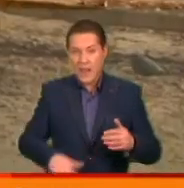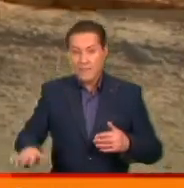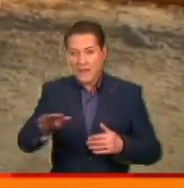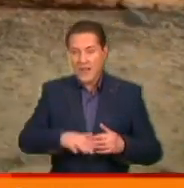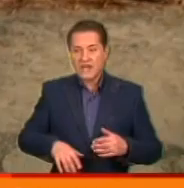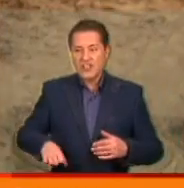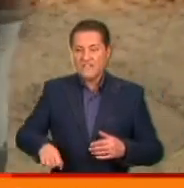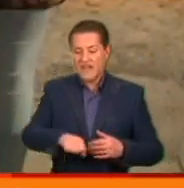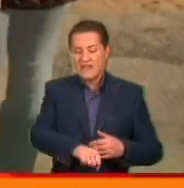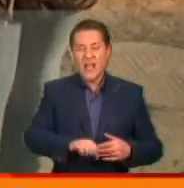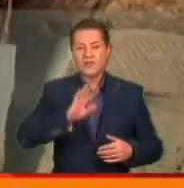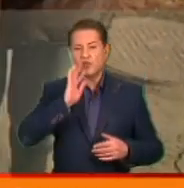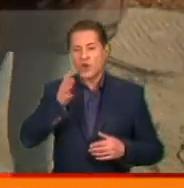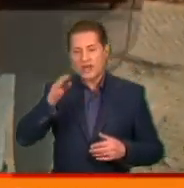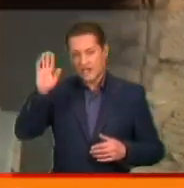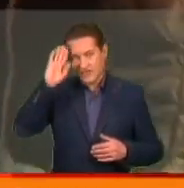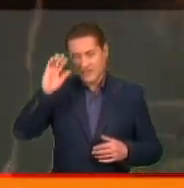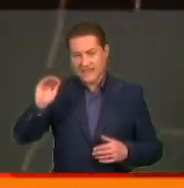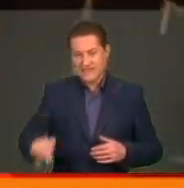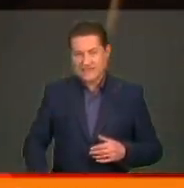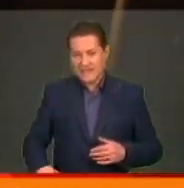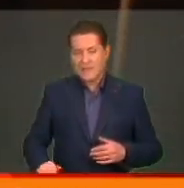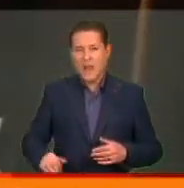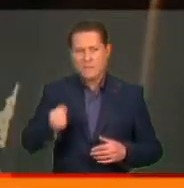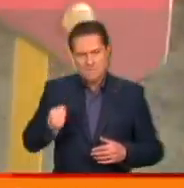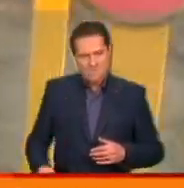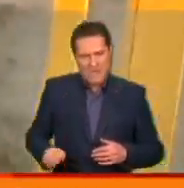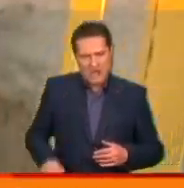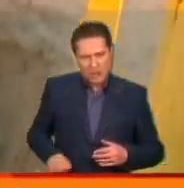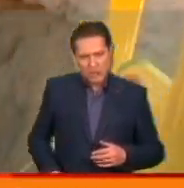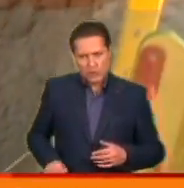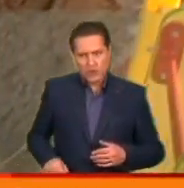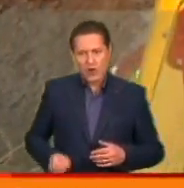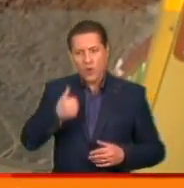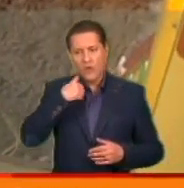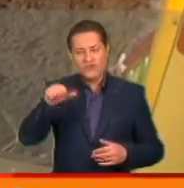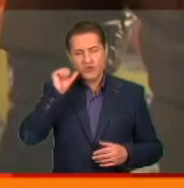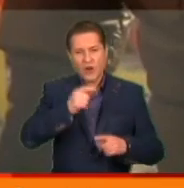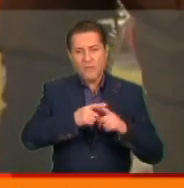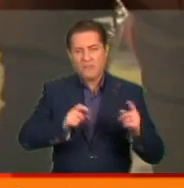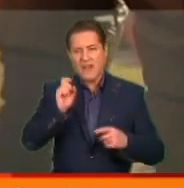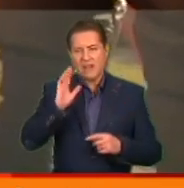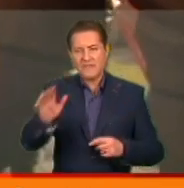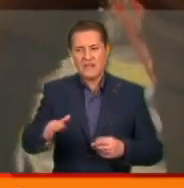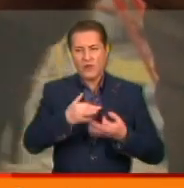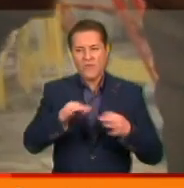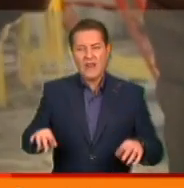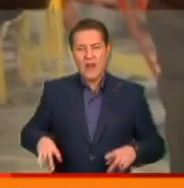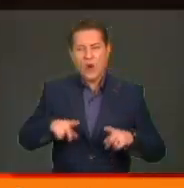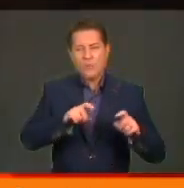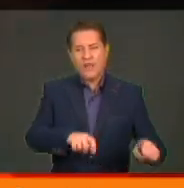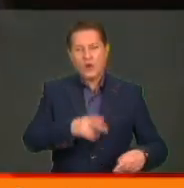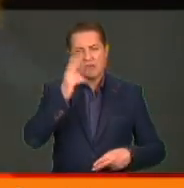веде сьогодні свого 4-річного Святика, міцно тримаючи за руку. Бо вчора півхвилини вільного бігу для хлопчика